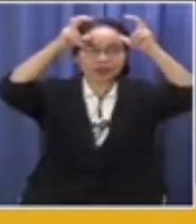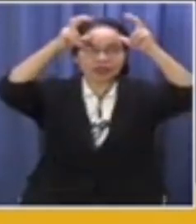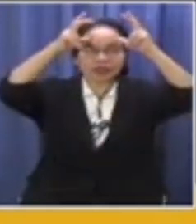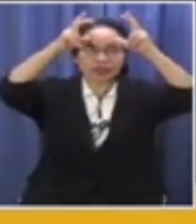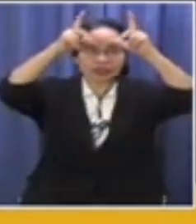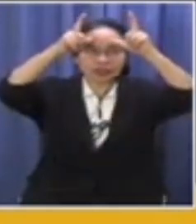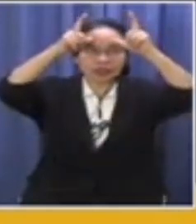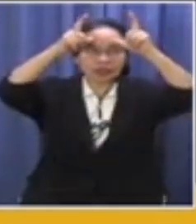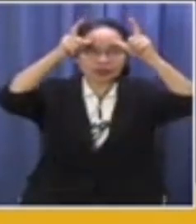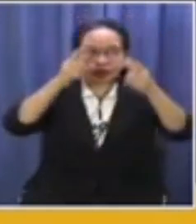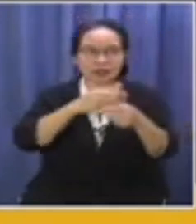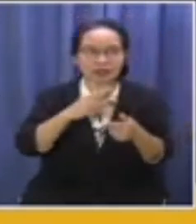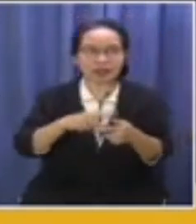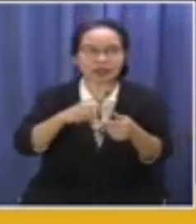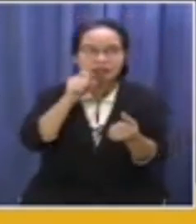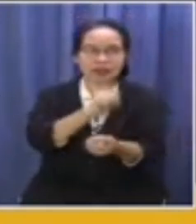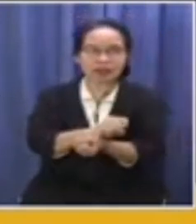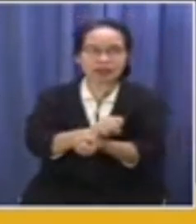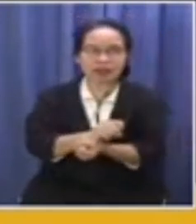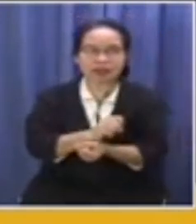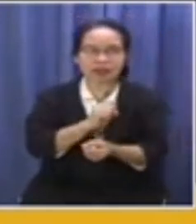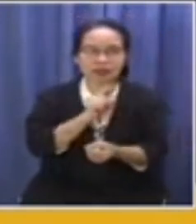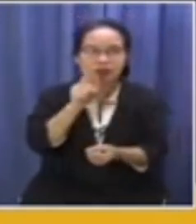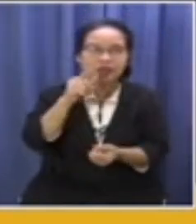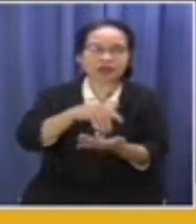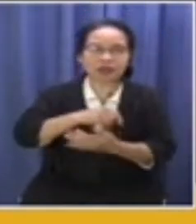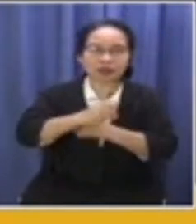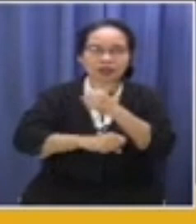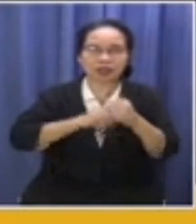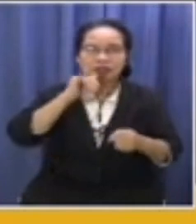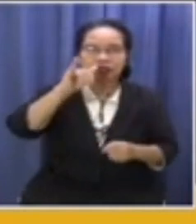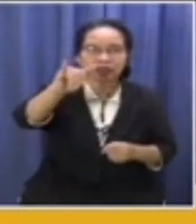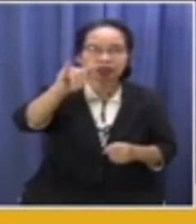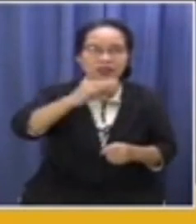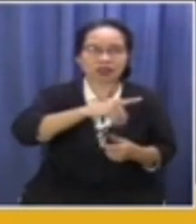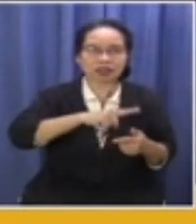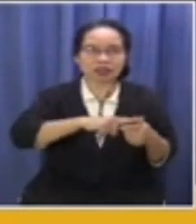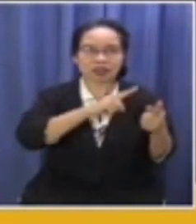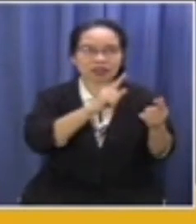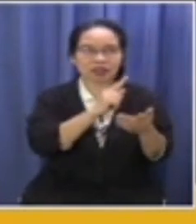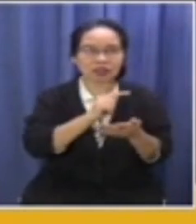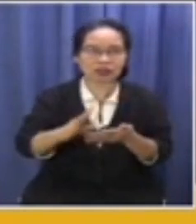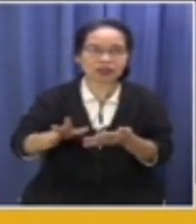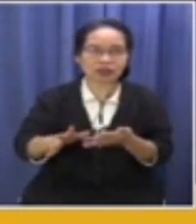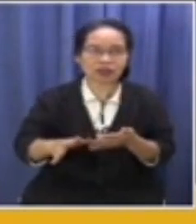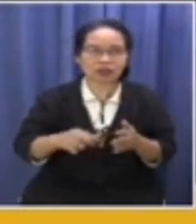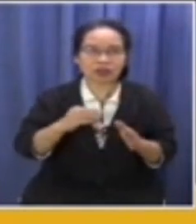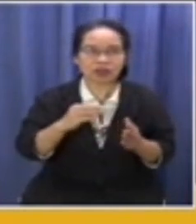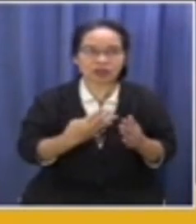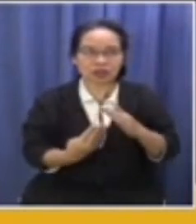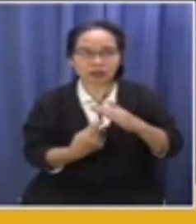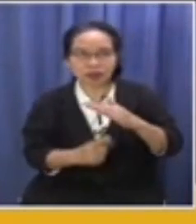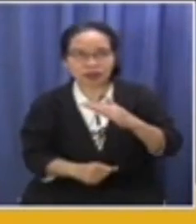Satanas at ginapos na isang libong taon at siya'y ibinulid sa kalaliman at sinarhan